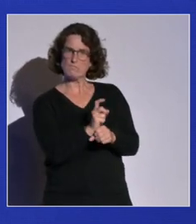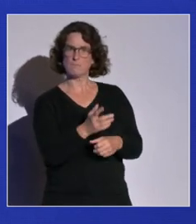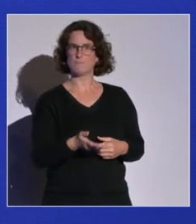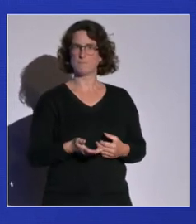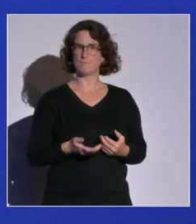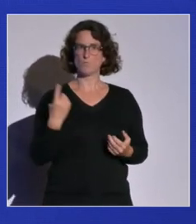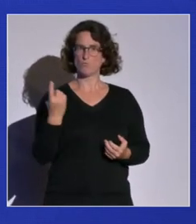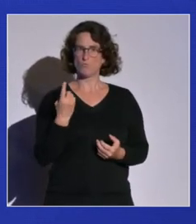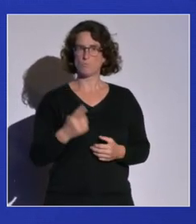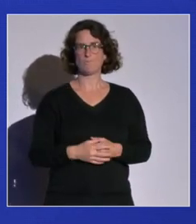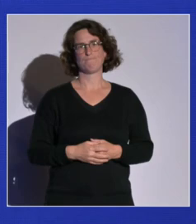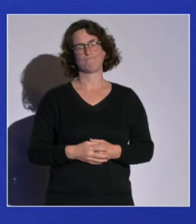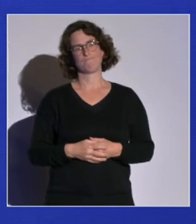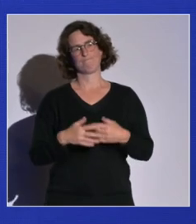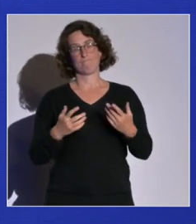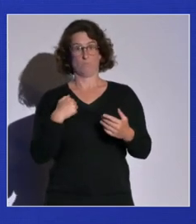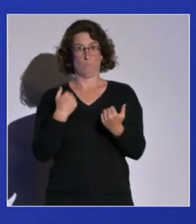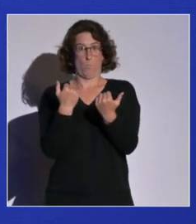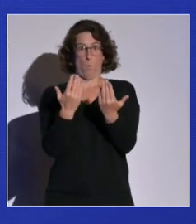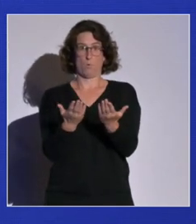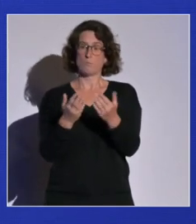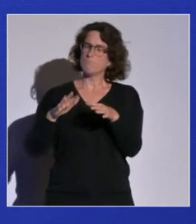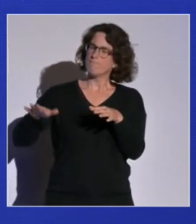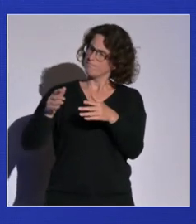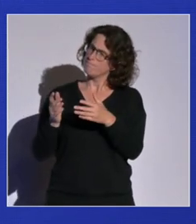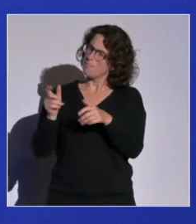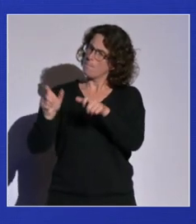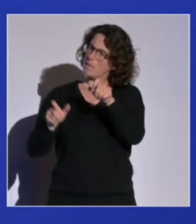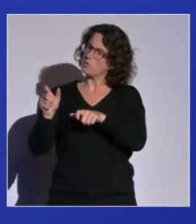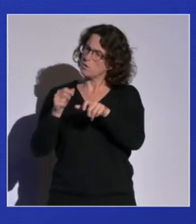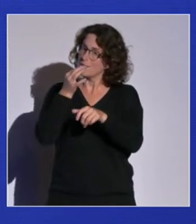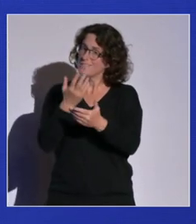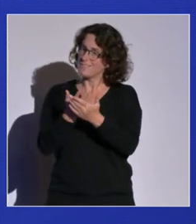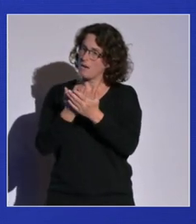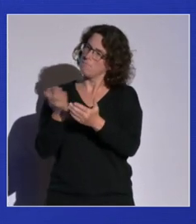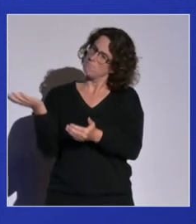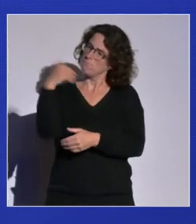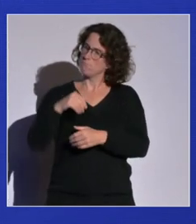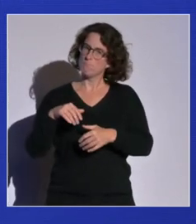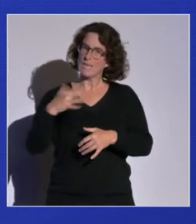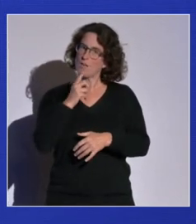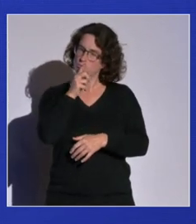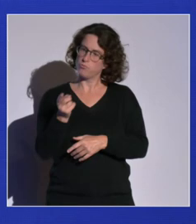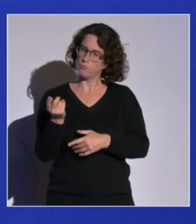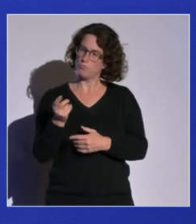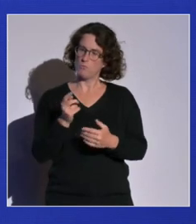propose quelque chose. Que ceux qui disent ça, ils viennent 15 jours devant une classe